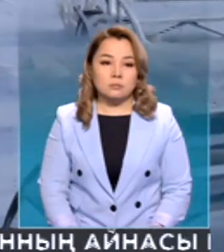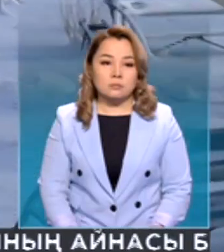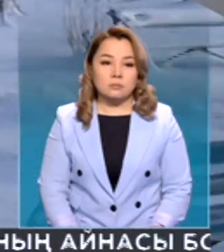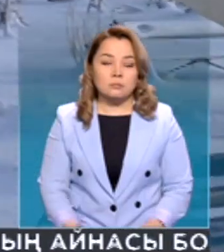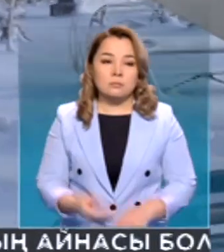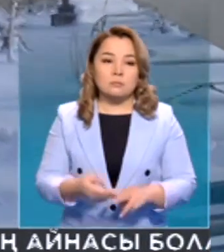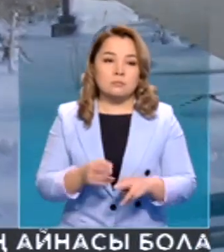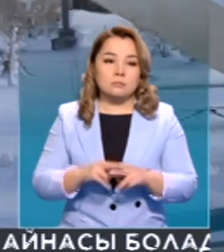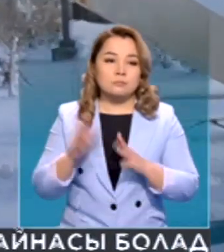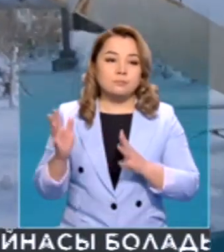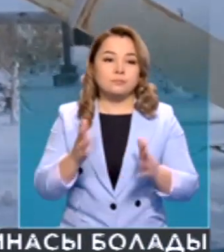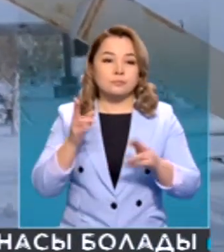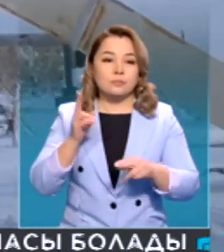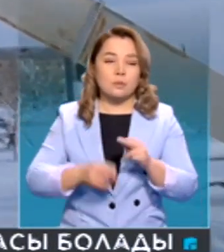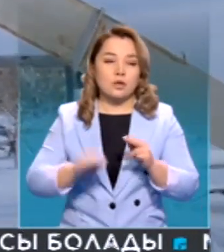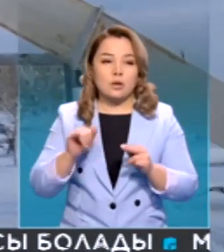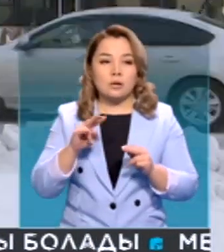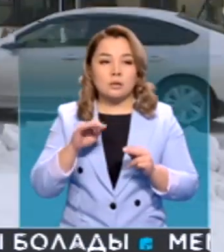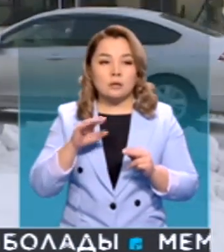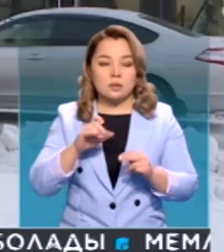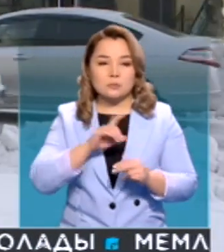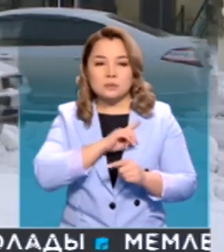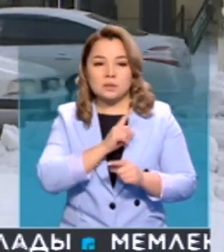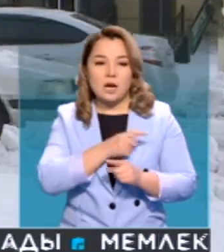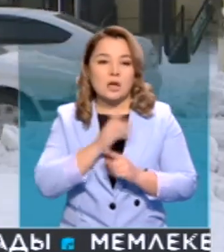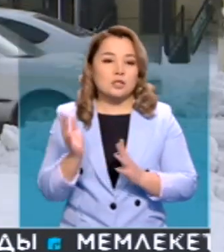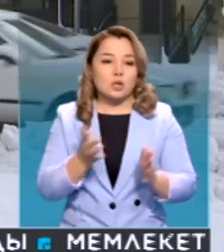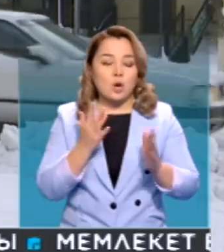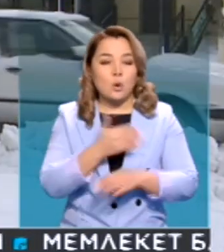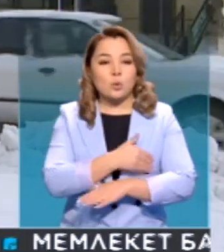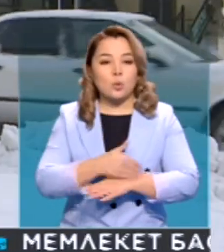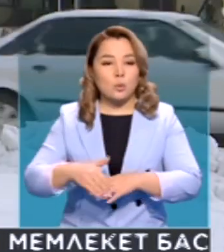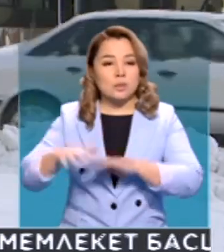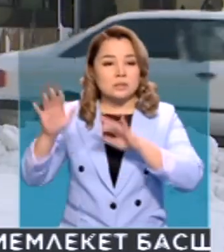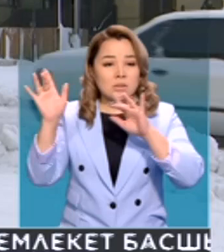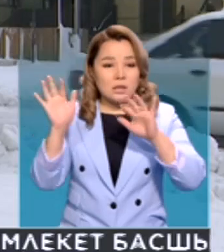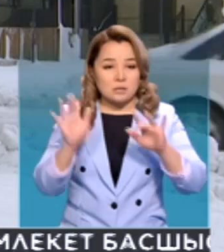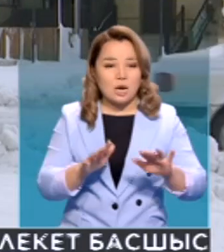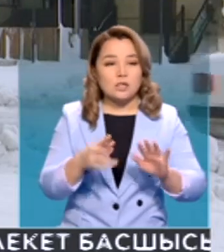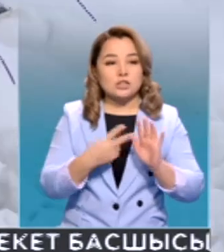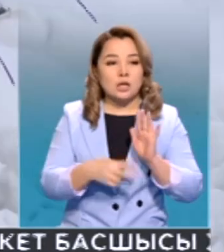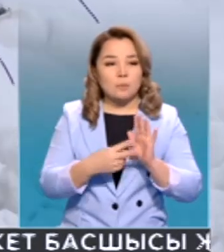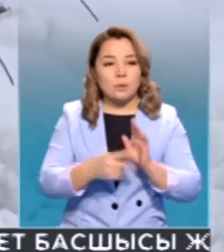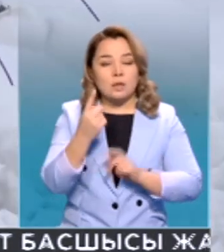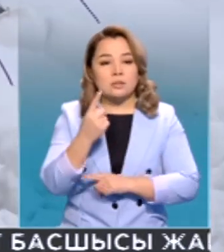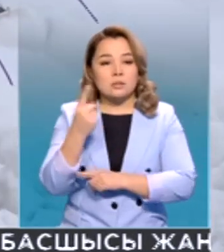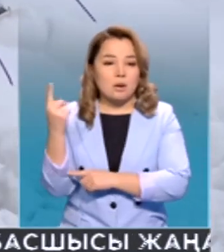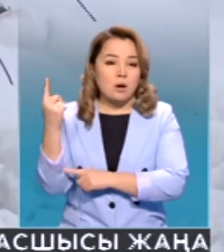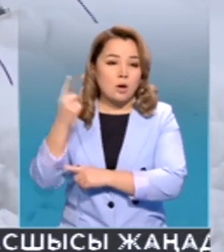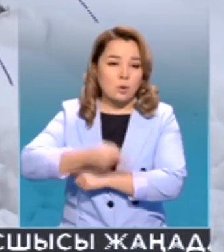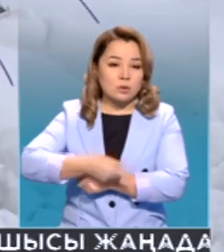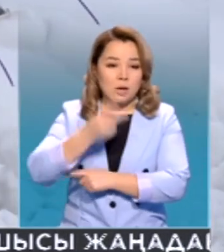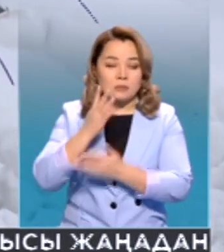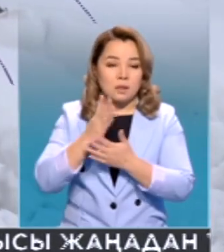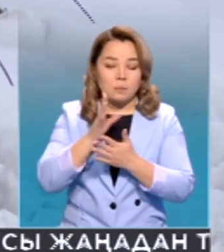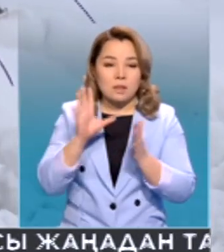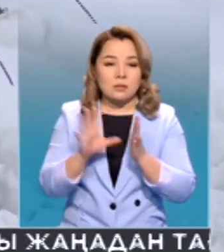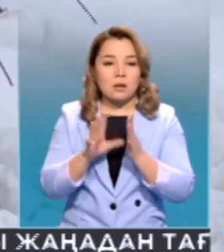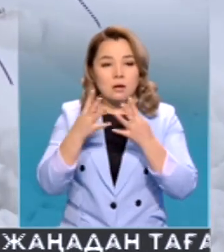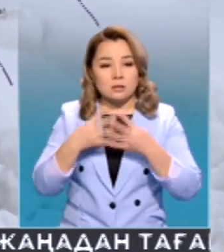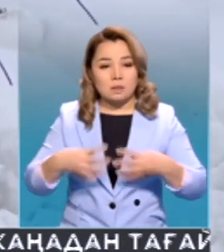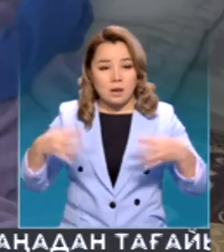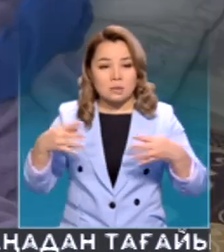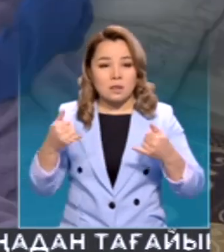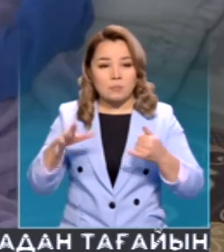Бұл дауылдан кейінгі Жаңатас қаласының келбеті қатты желден көшелерін қар басып, 70 жоғары кернеулі электр бағанасы құлаған. Салдарынан орталық